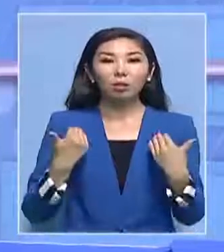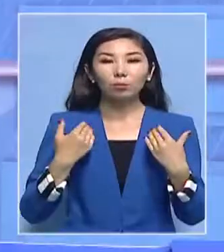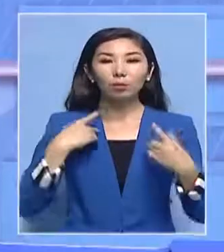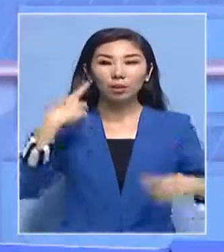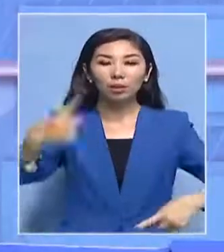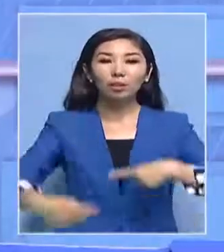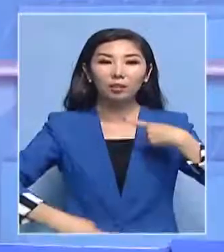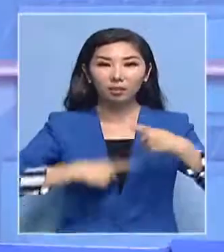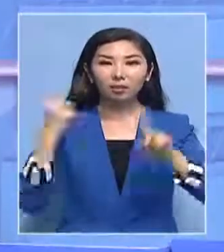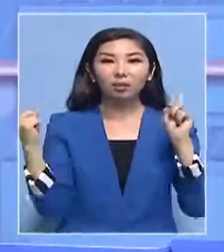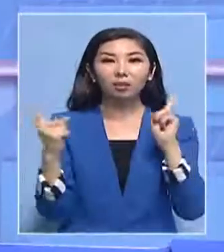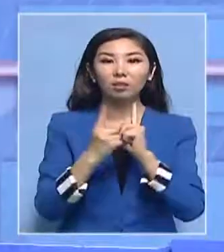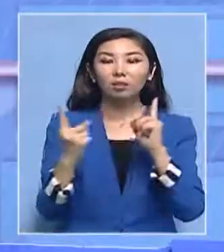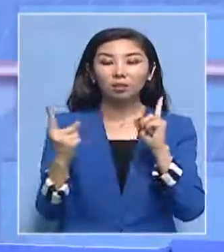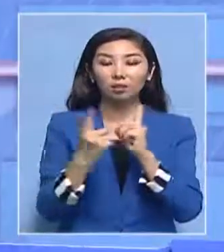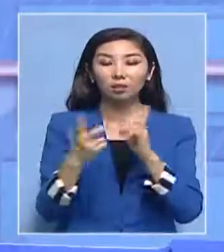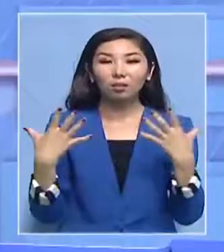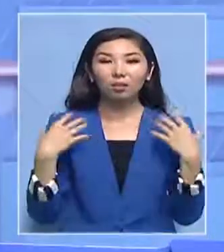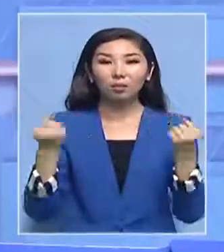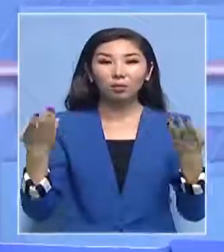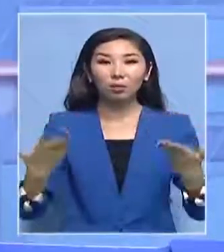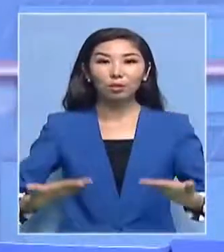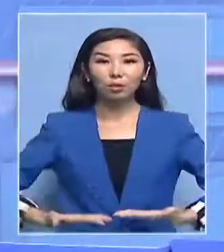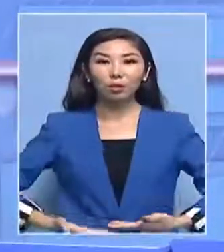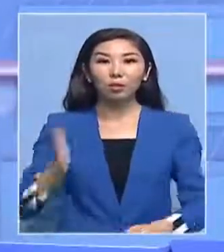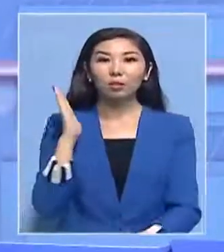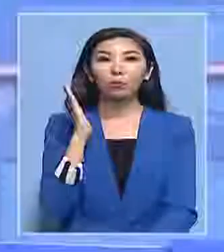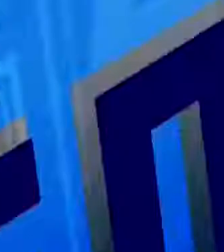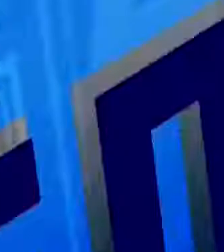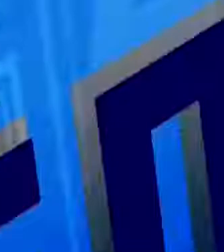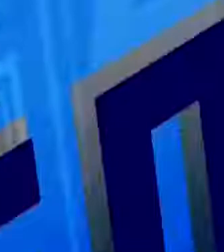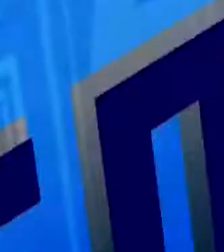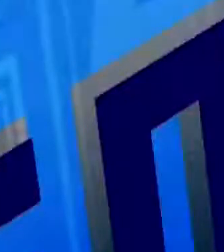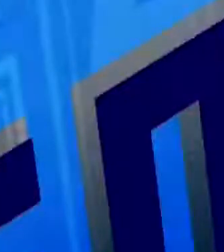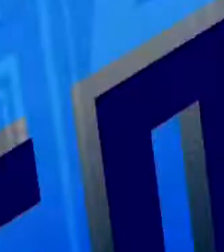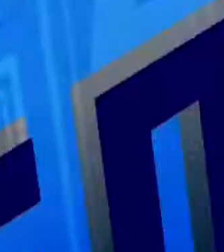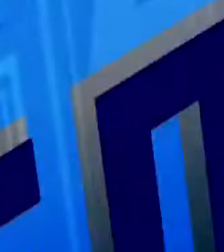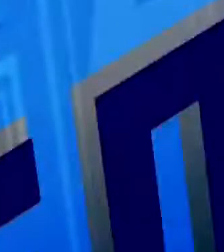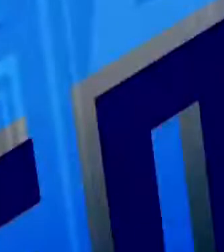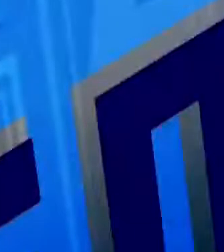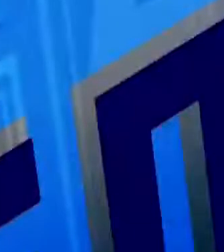біздің хабарымызға бөлінген эфир уақыты осымен аяқталды. Келесі кездескенше аман сау болайық.